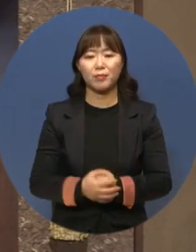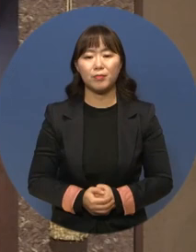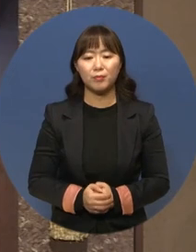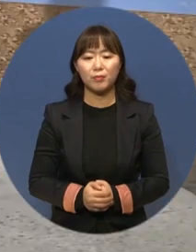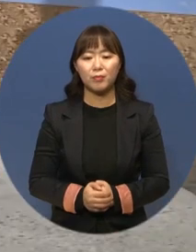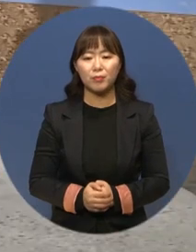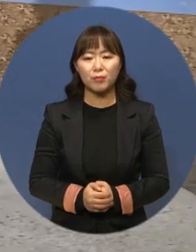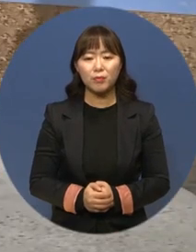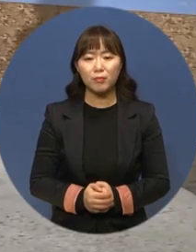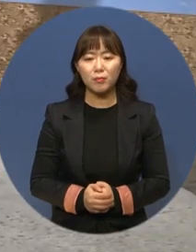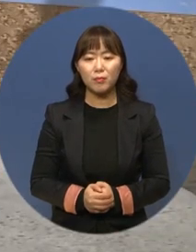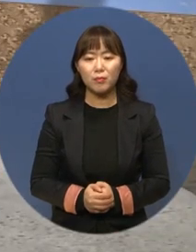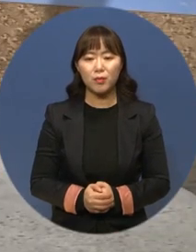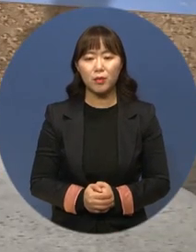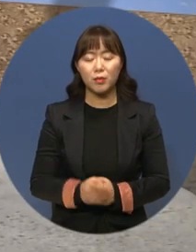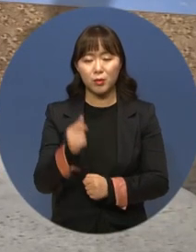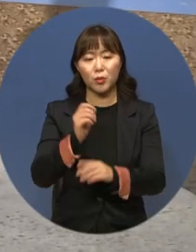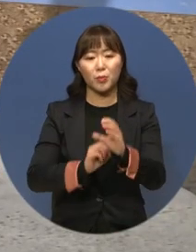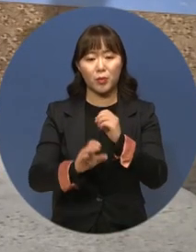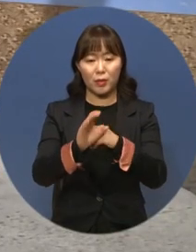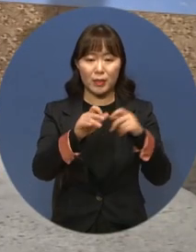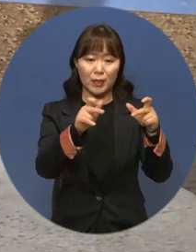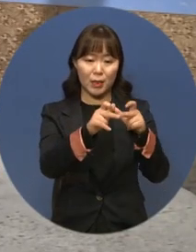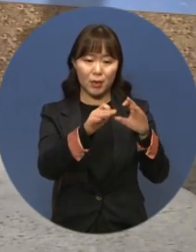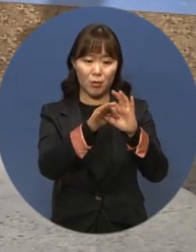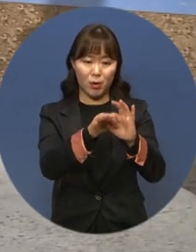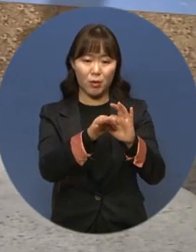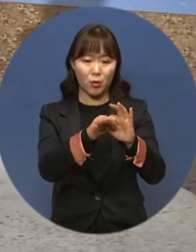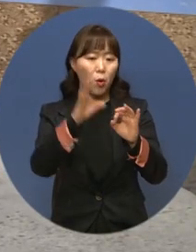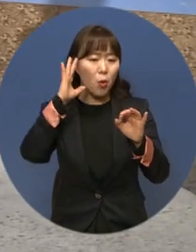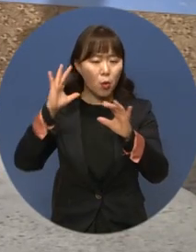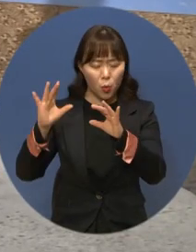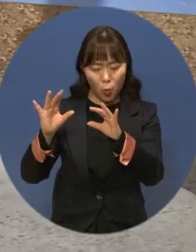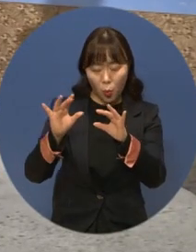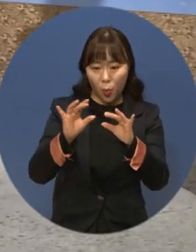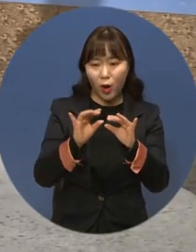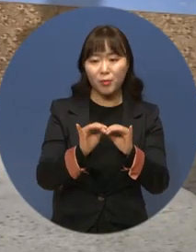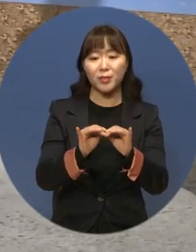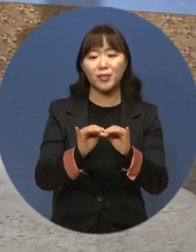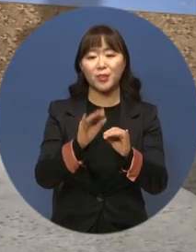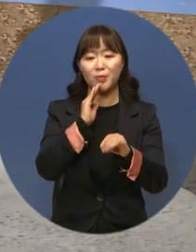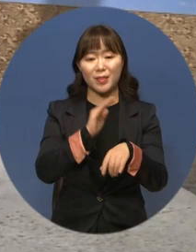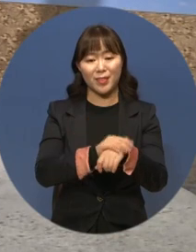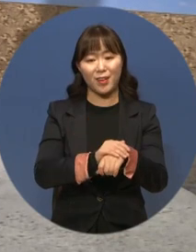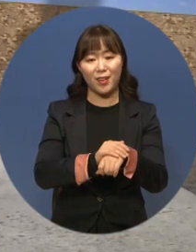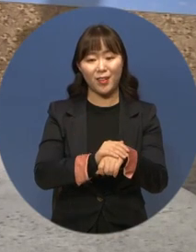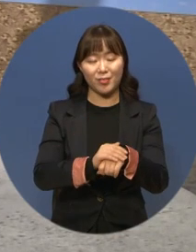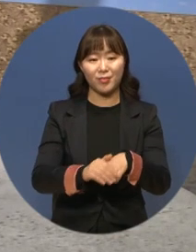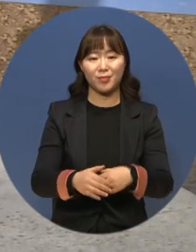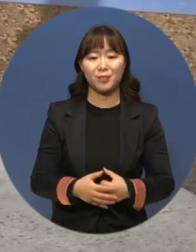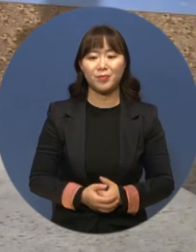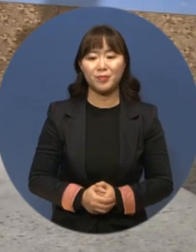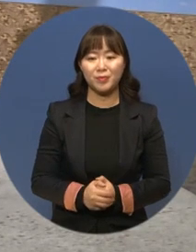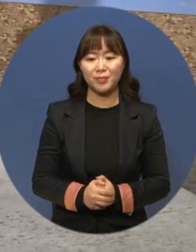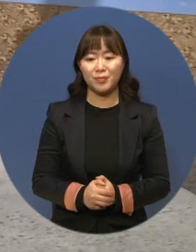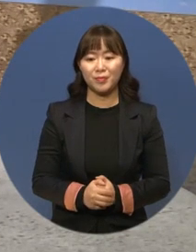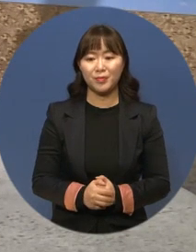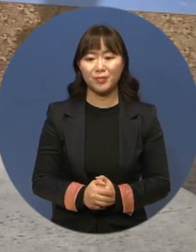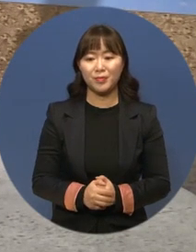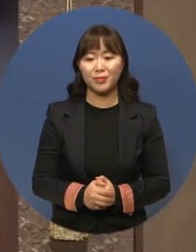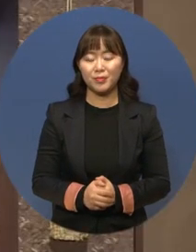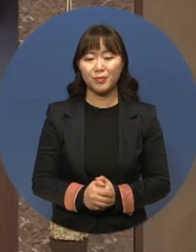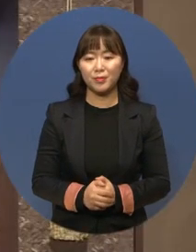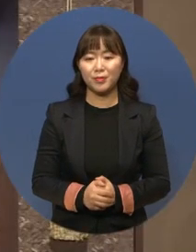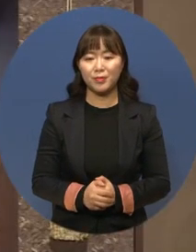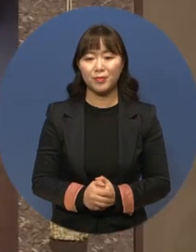예. 아, 그랬으면 좀더이 장애인분들에 대해서는 공감대는 굉장히 있으실 것 같은데,